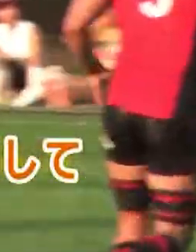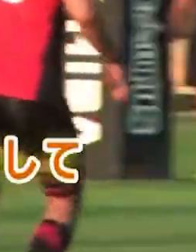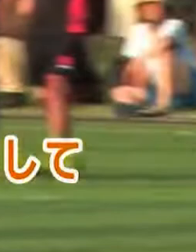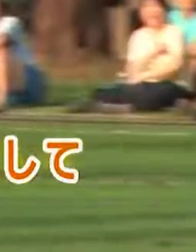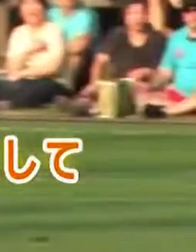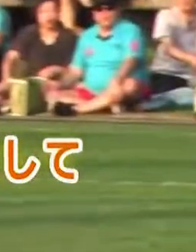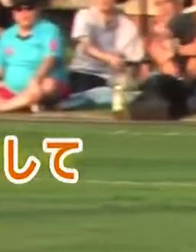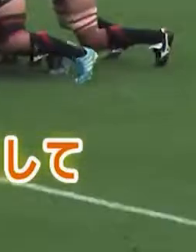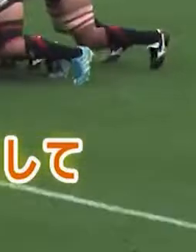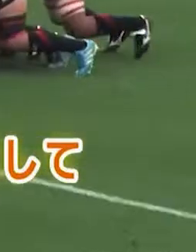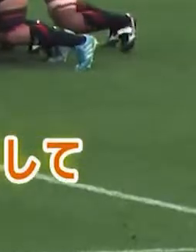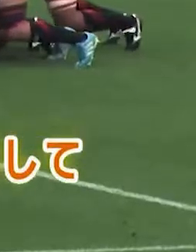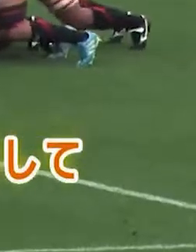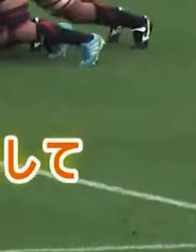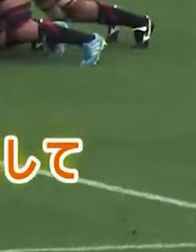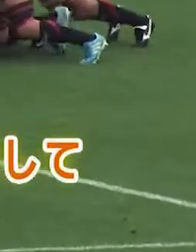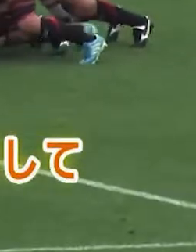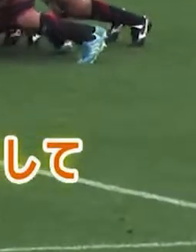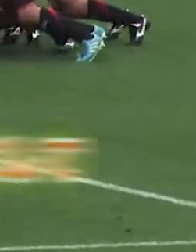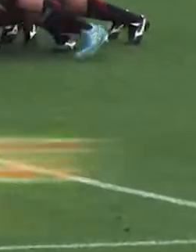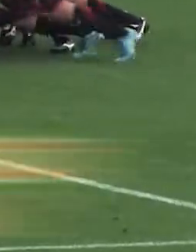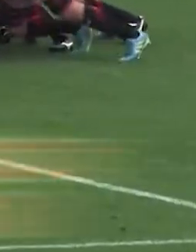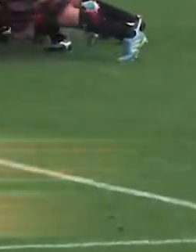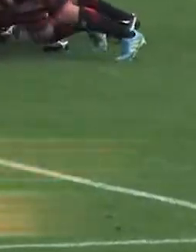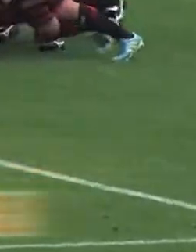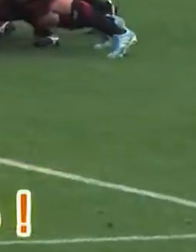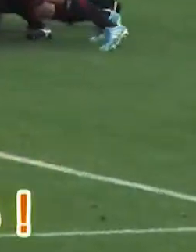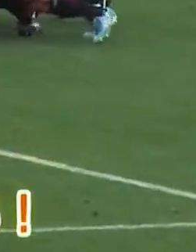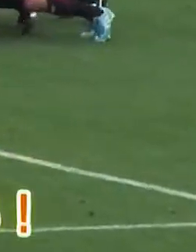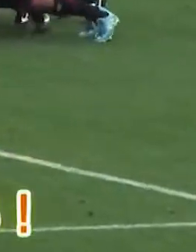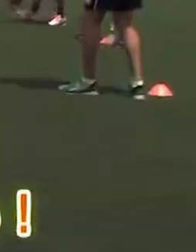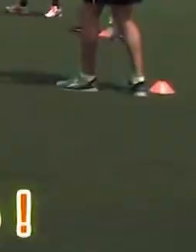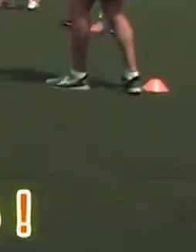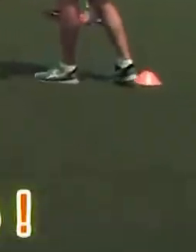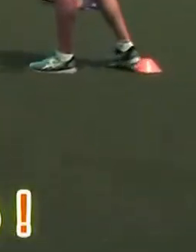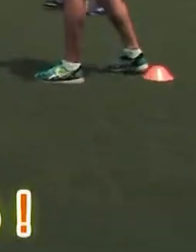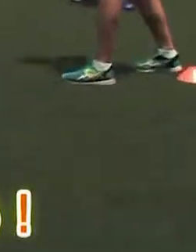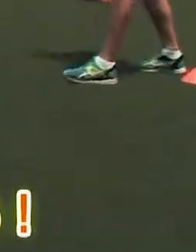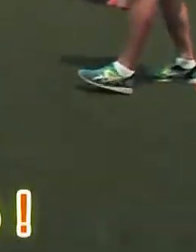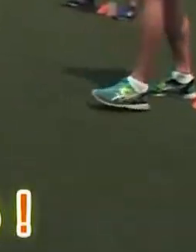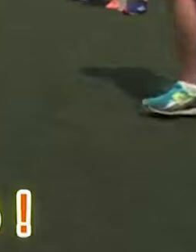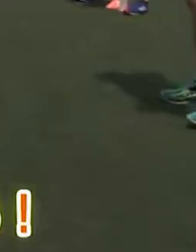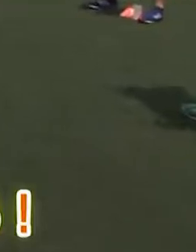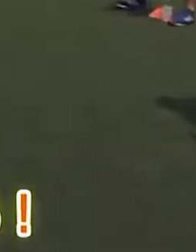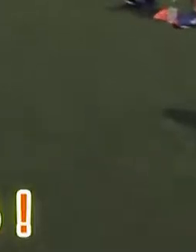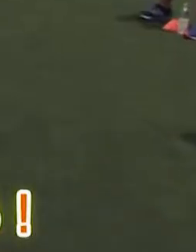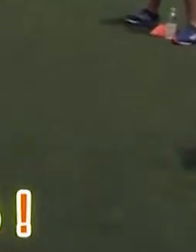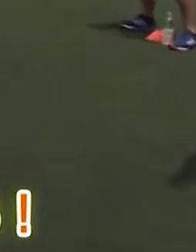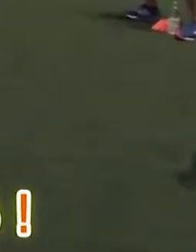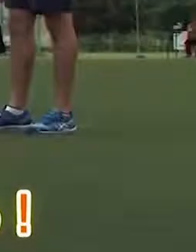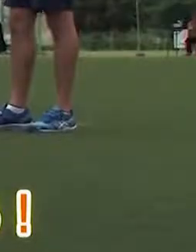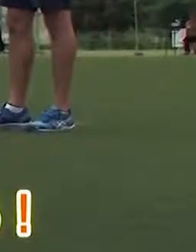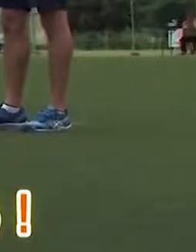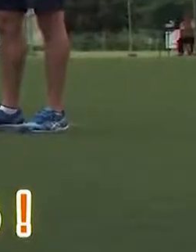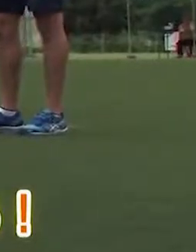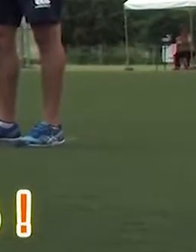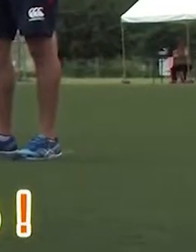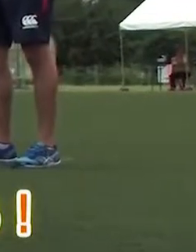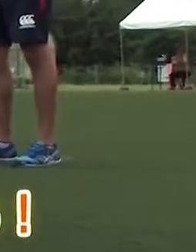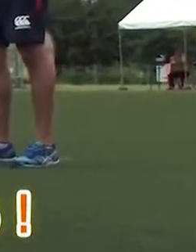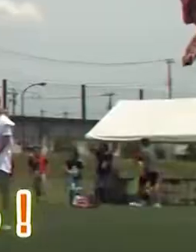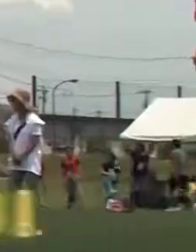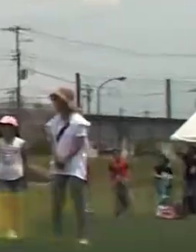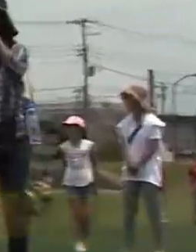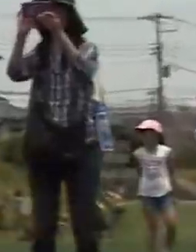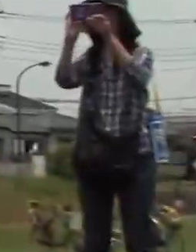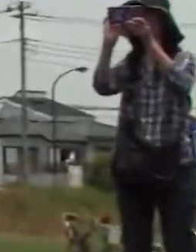心にしてスクラムを組んでいきたい。ラグビーが盛り上がれば府中の町も人も元気にな